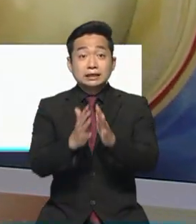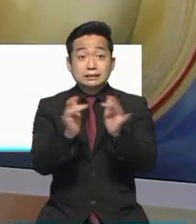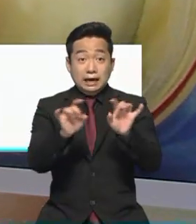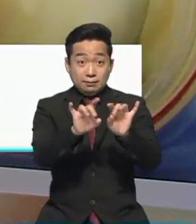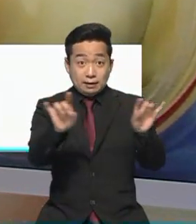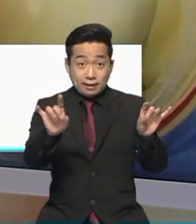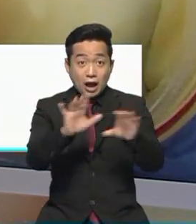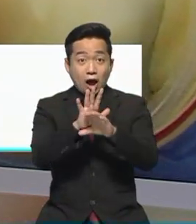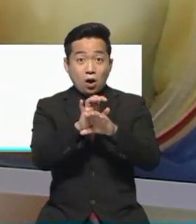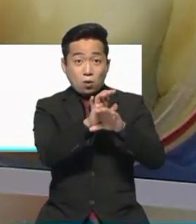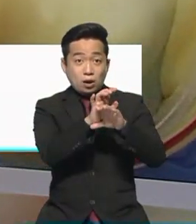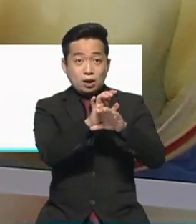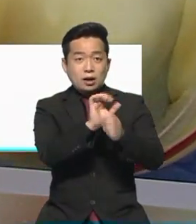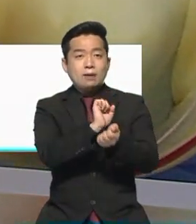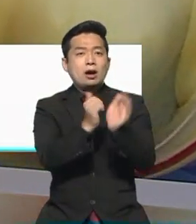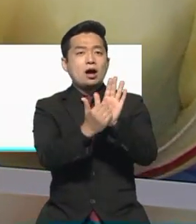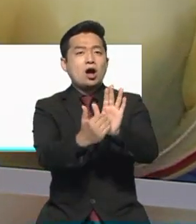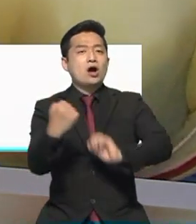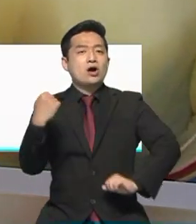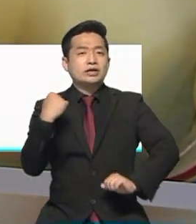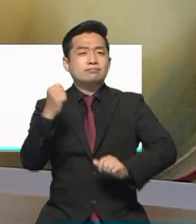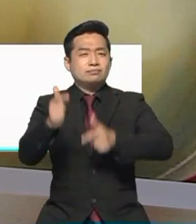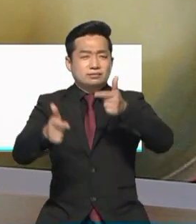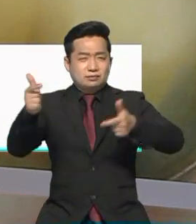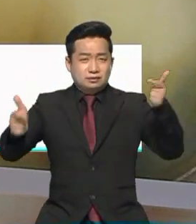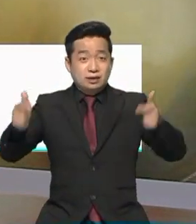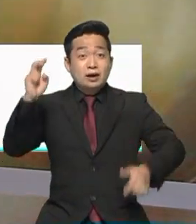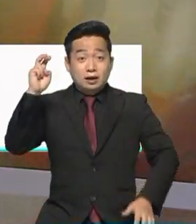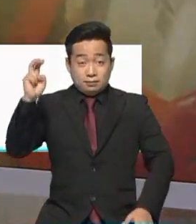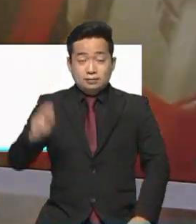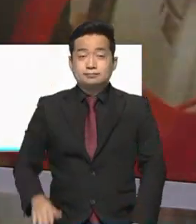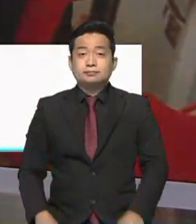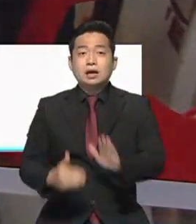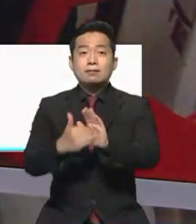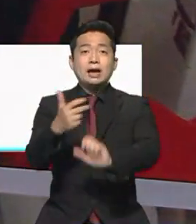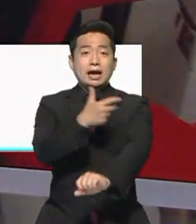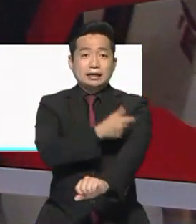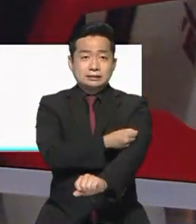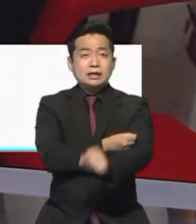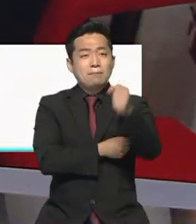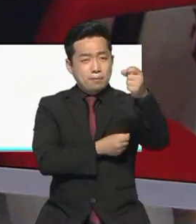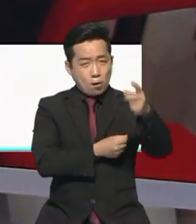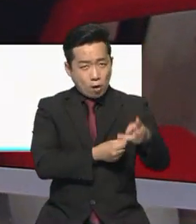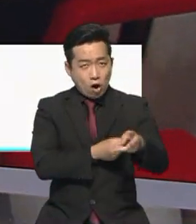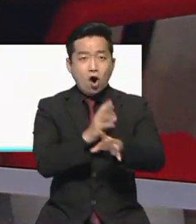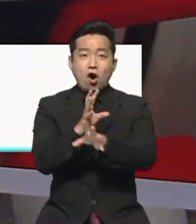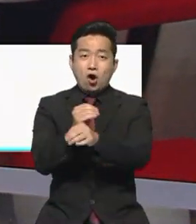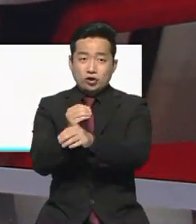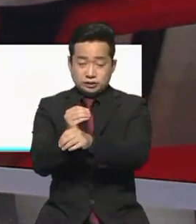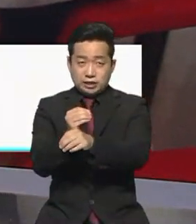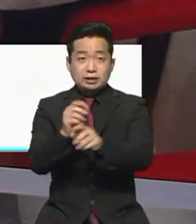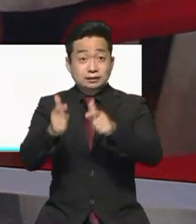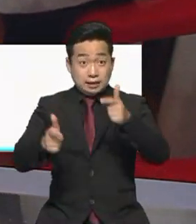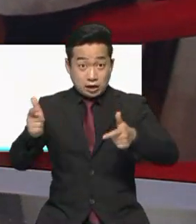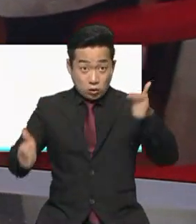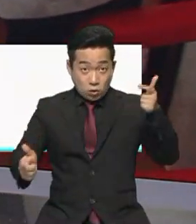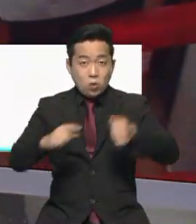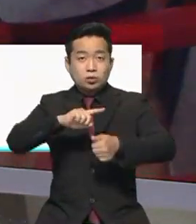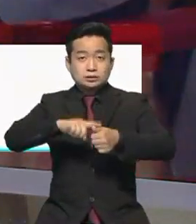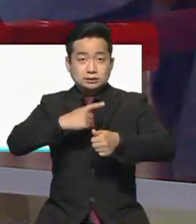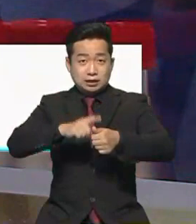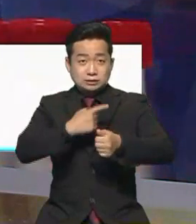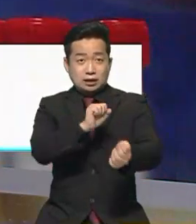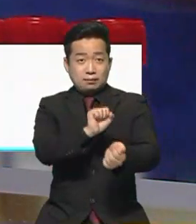사람마다 코로나19에 대한 면역력은 다 다를 걸로 추정됩니다. 백신을 몇 번 또 언제 맞았는지 다르고